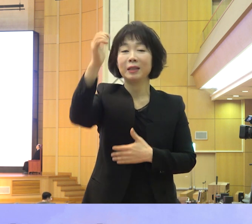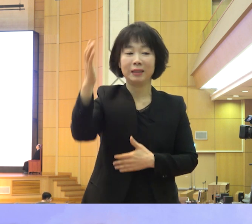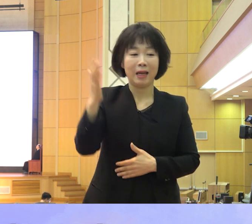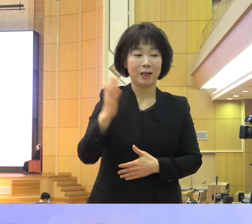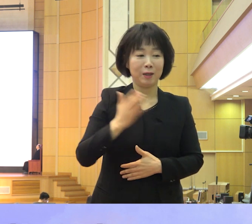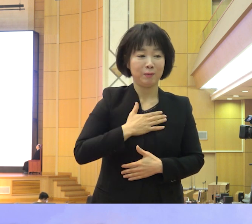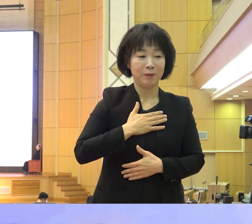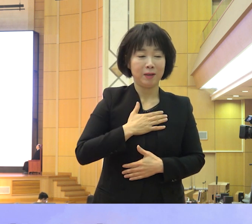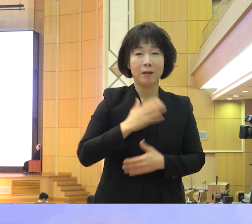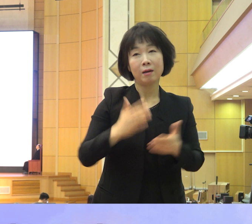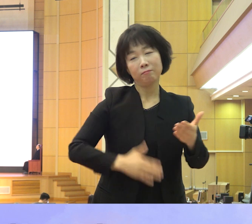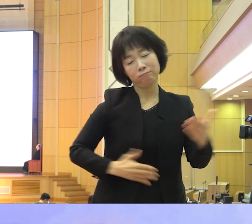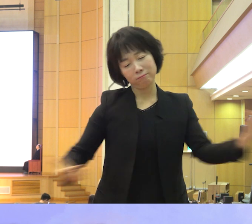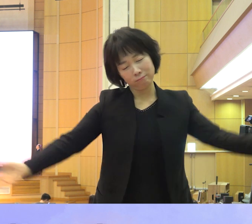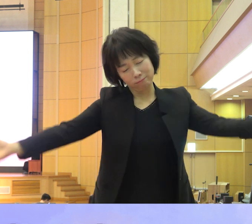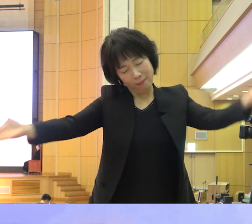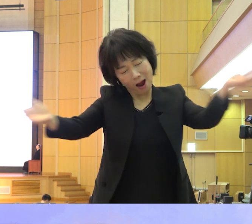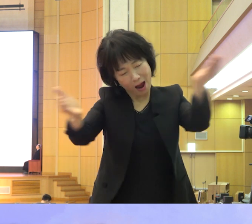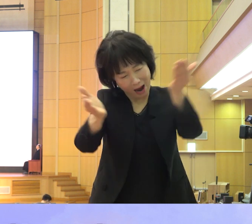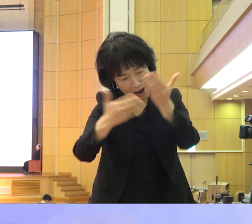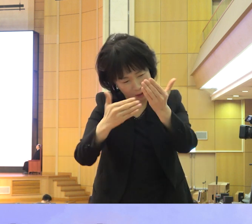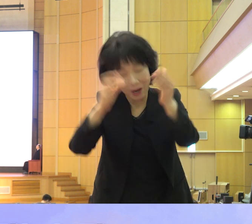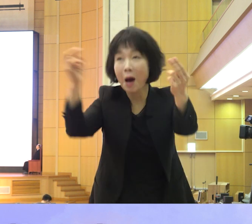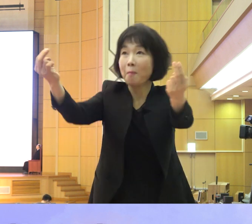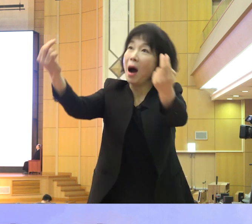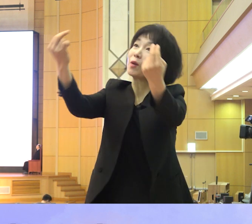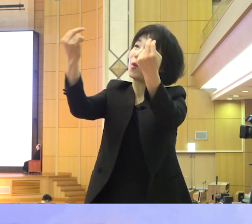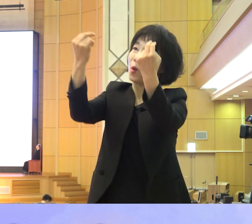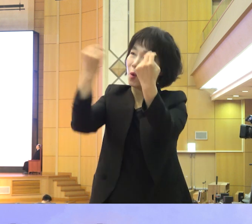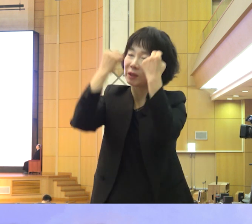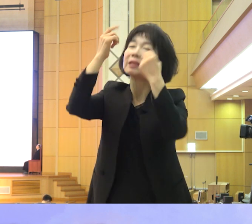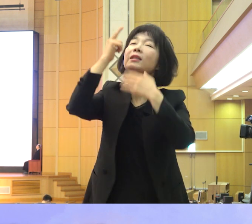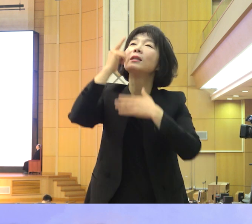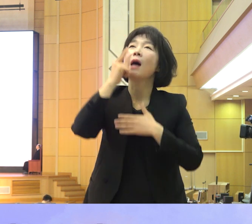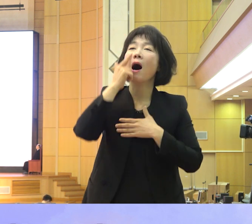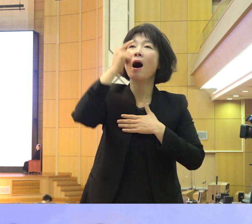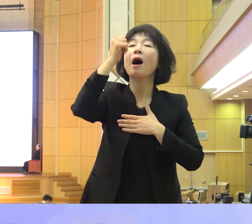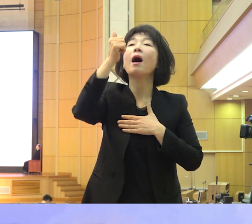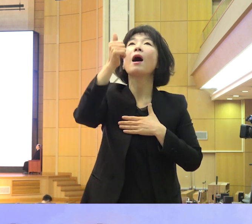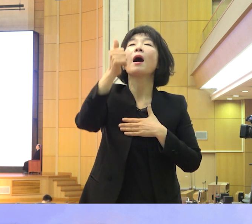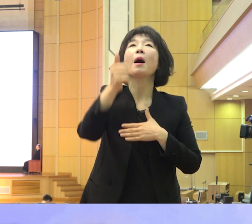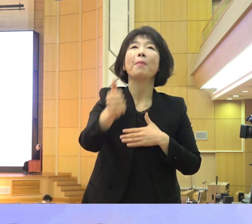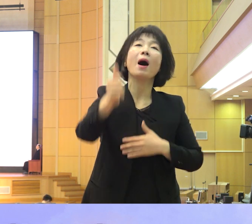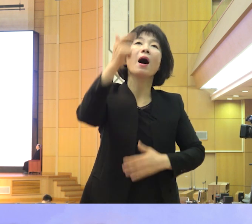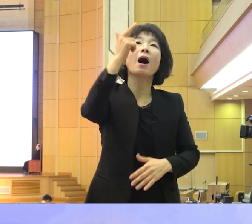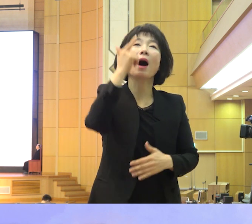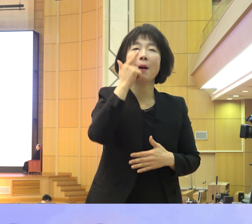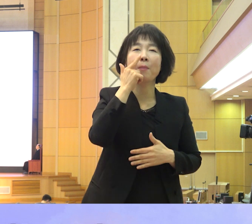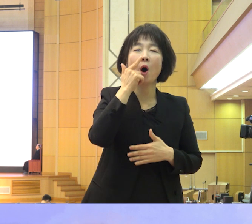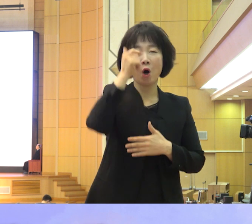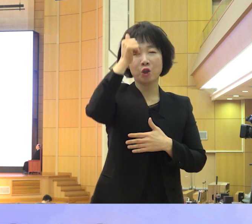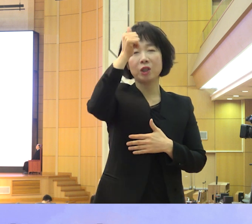아버지 나를 안으시고 바라보시는